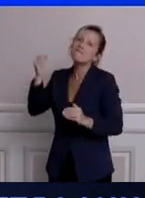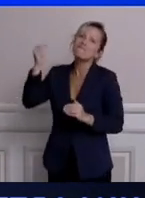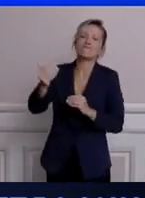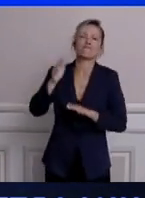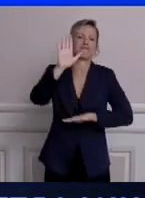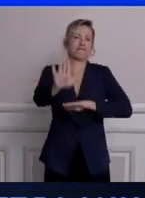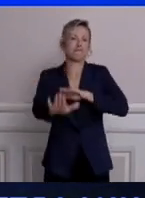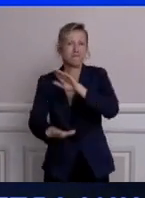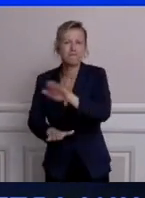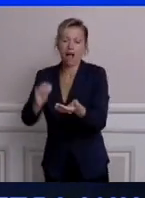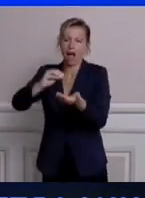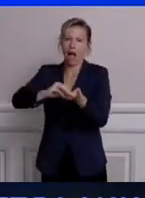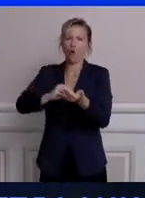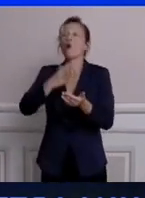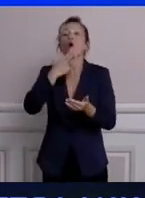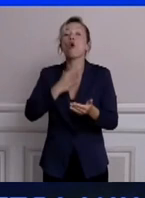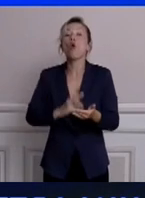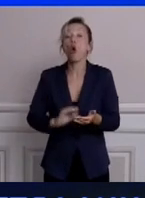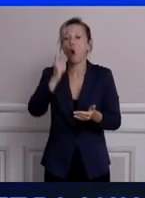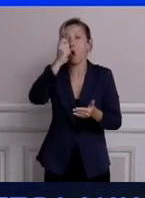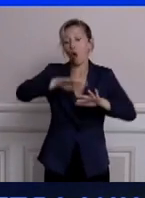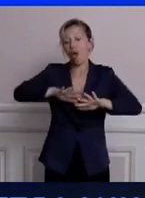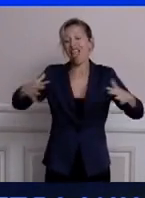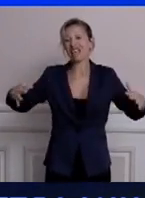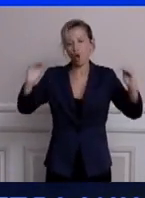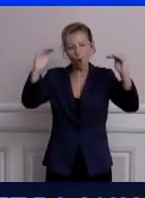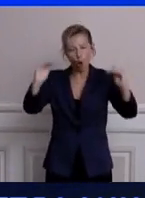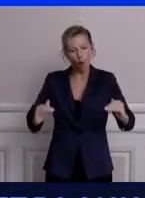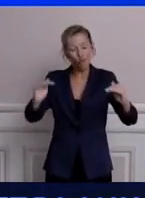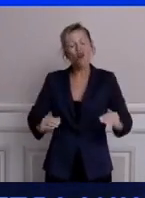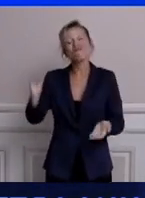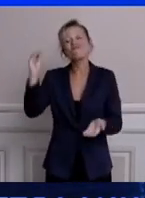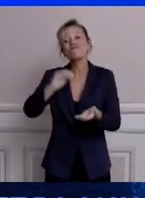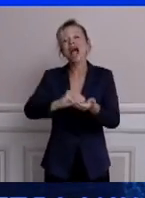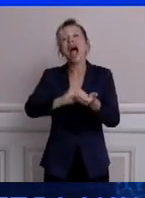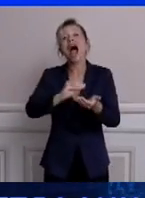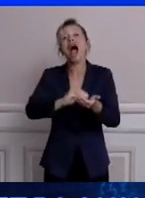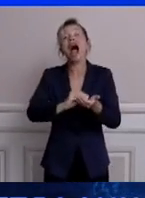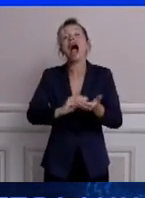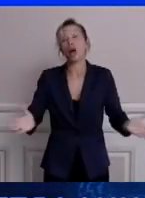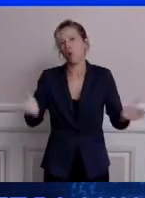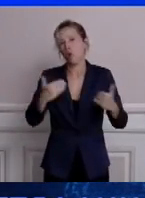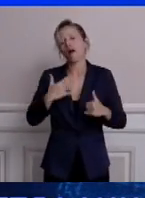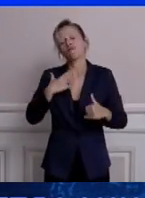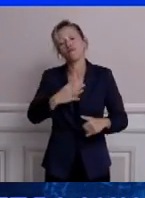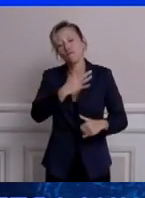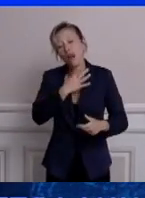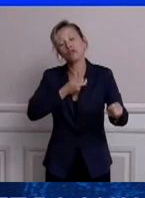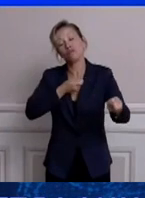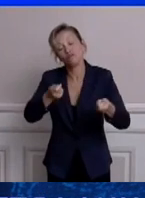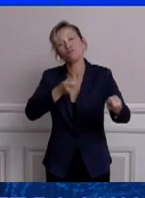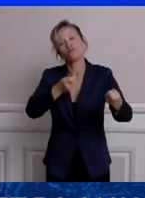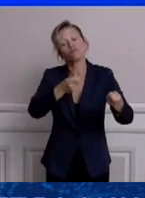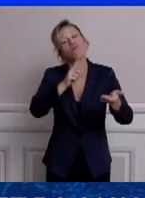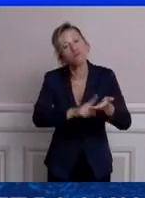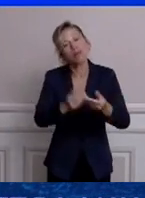η αλήθεια είναι ότι η περιφέρεια Βορείου Αιγαίου δεν έχει αξιοποιήσει τη θετική συγκυρία για τη χώρα σε βαθμό που θα μπορούσε